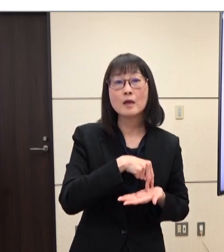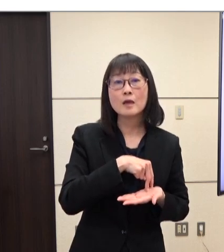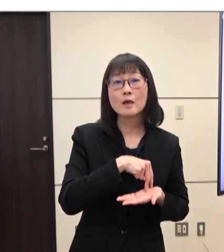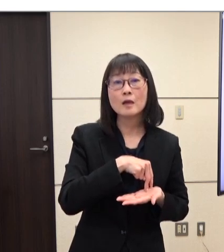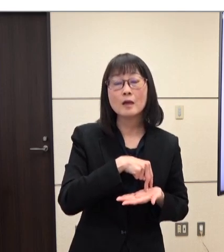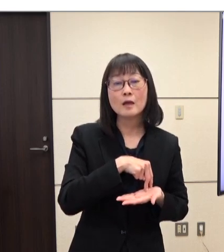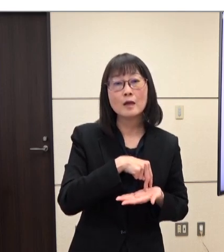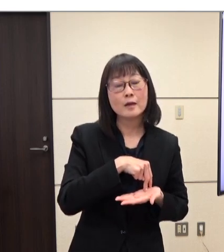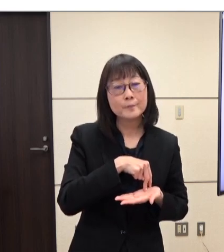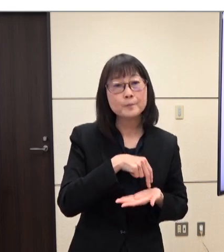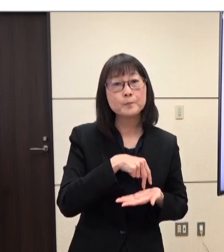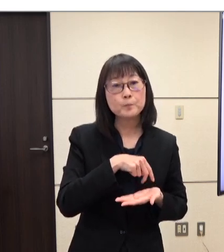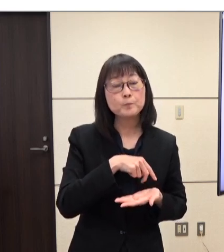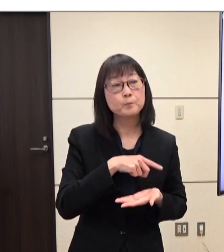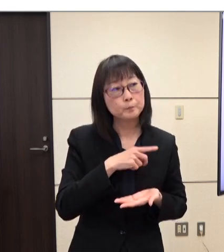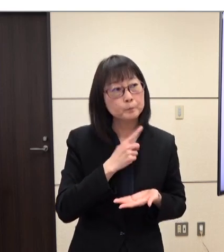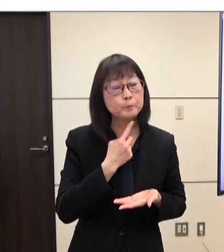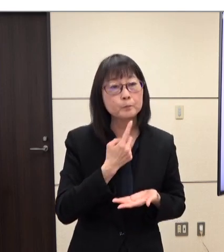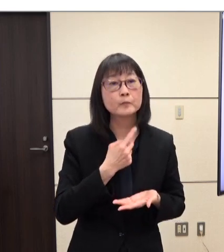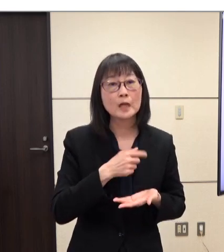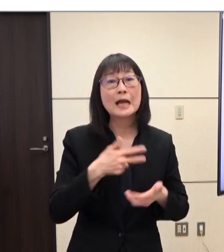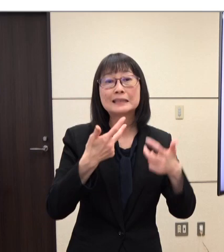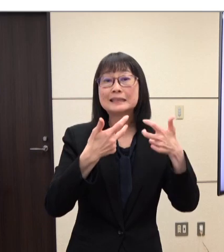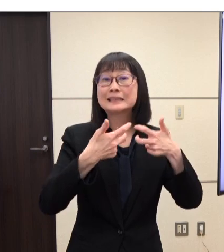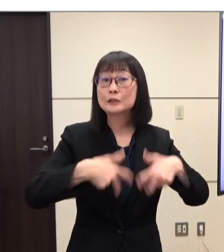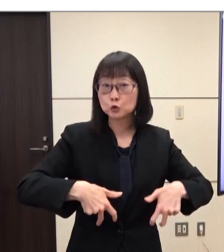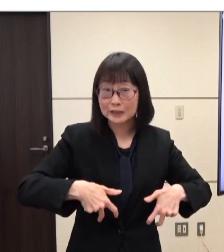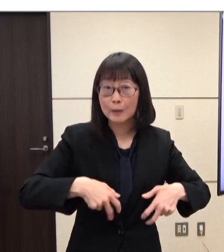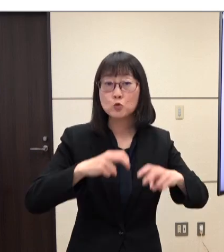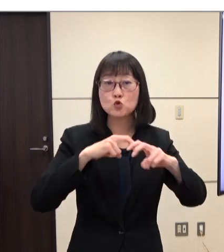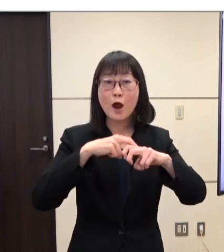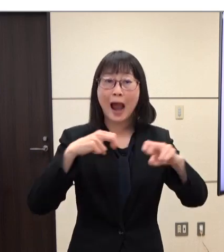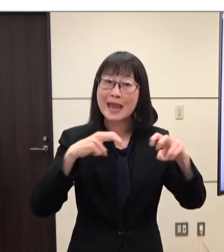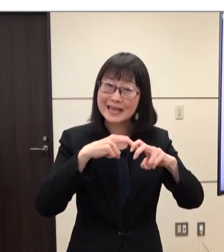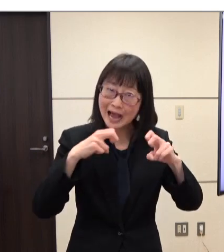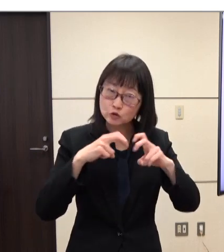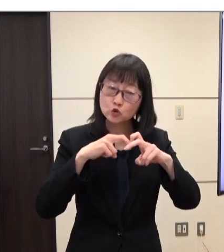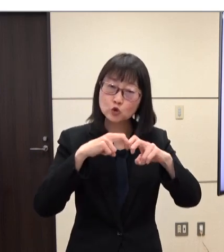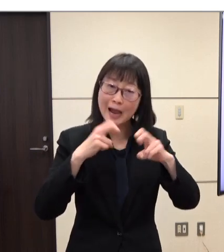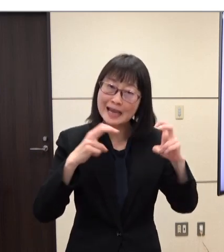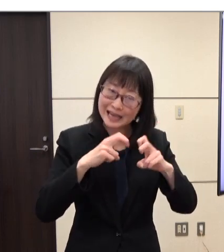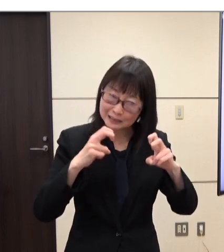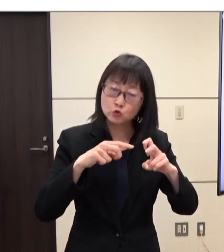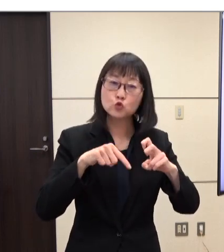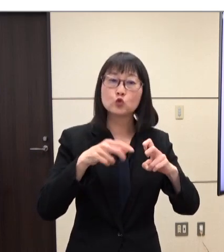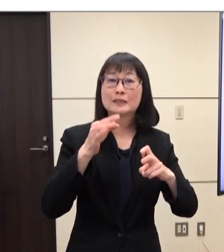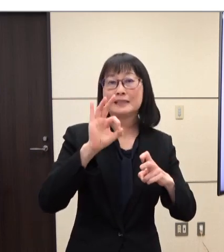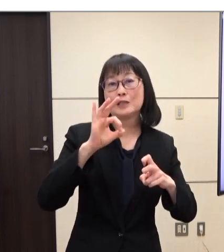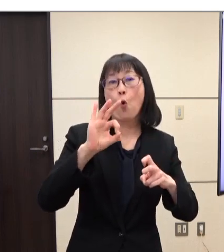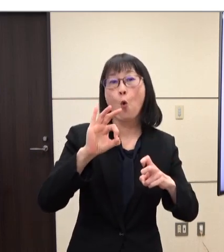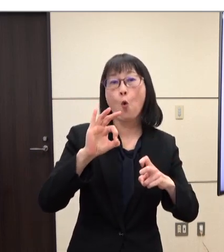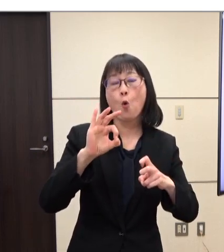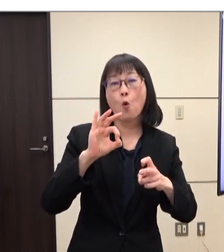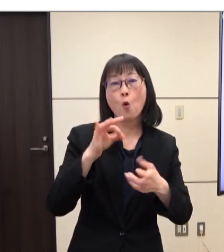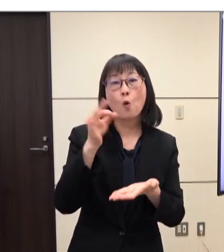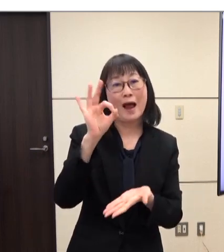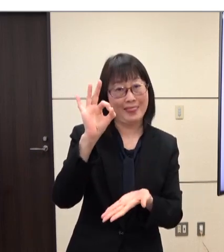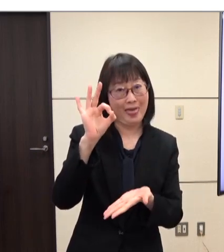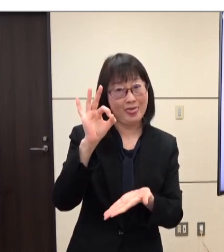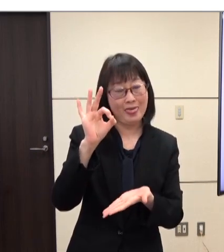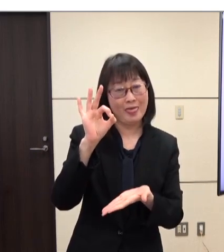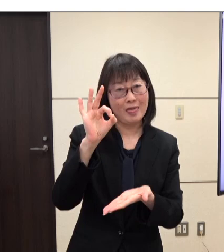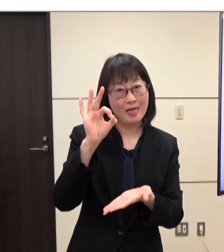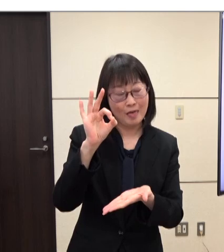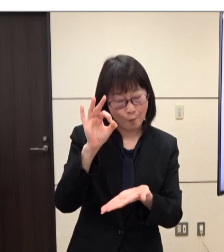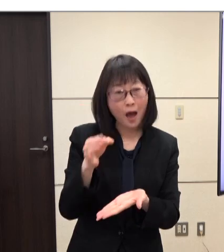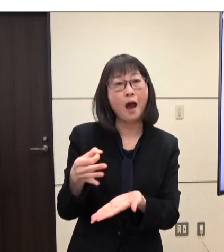そのなんていうのかな、システム開発使用料的なものはですね我々としてはいただきます。はい、であとは